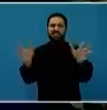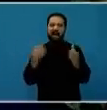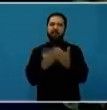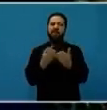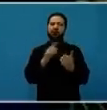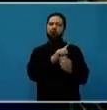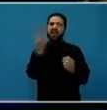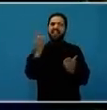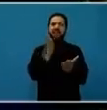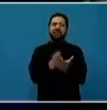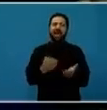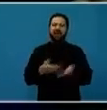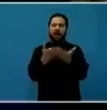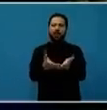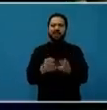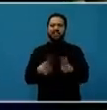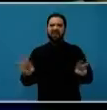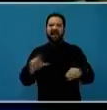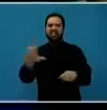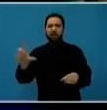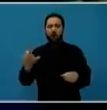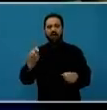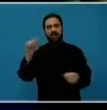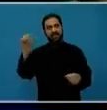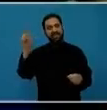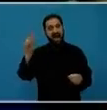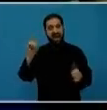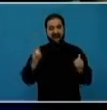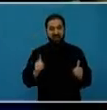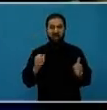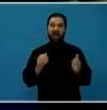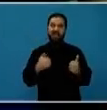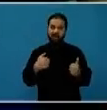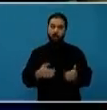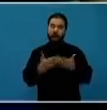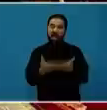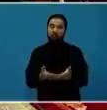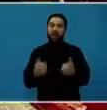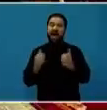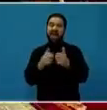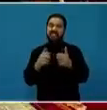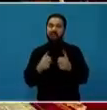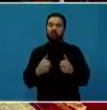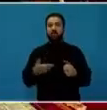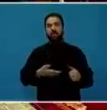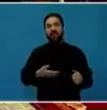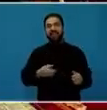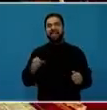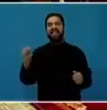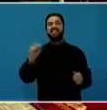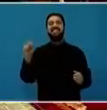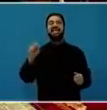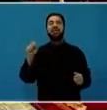primesc de la alți oameni. Dar aici aduc ca exemplu pe părintele